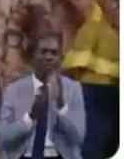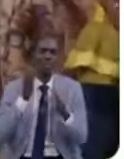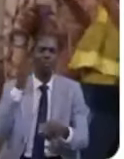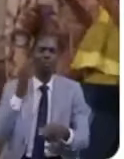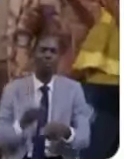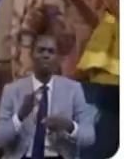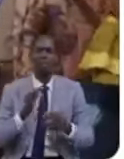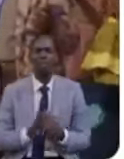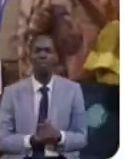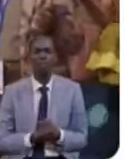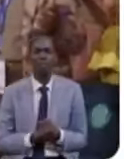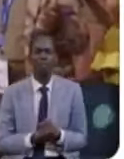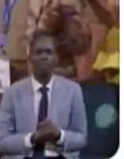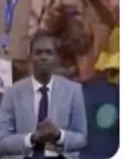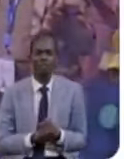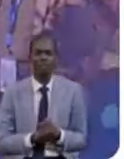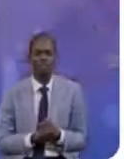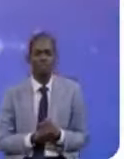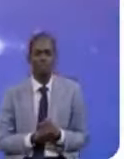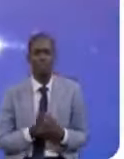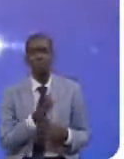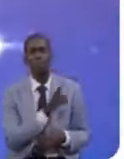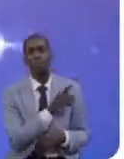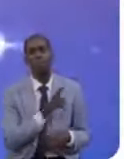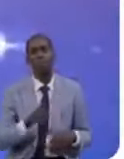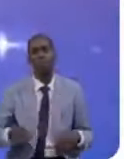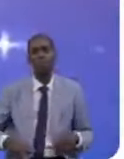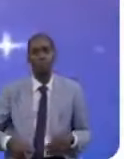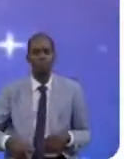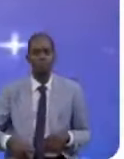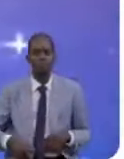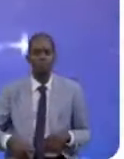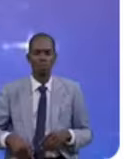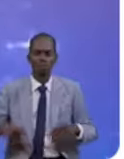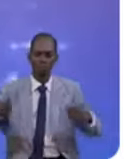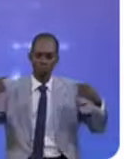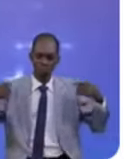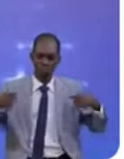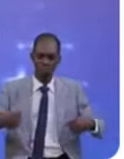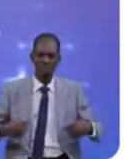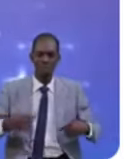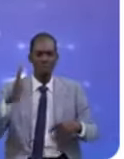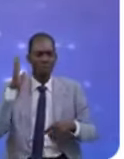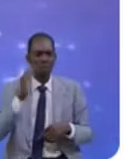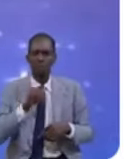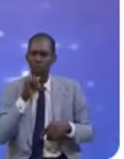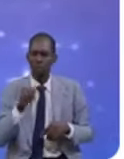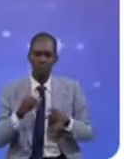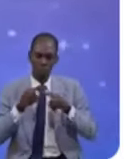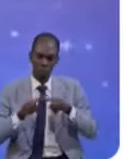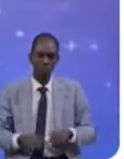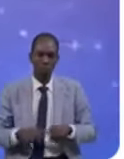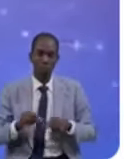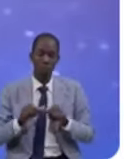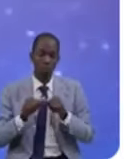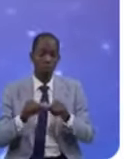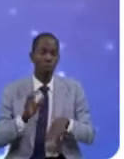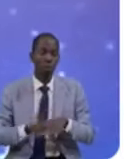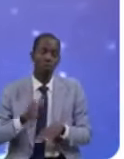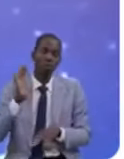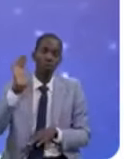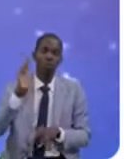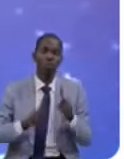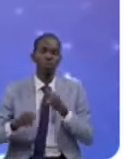Jésus Seigneur l'affliction restera plus sur ton peuple le tourment ne